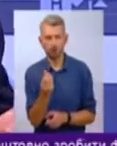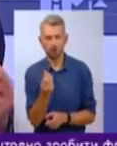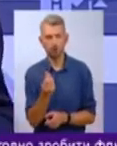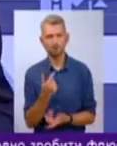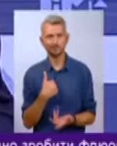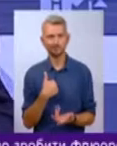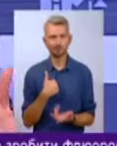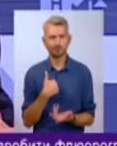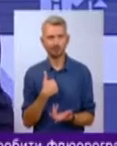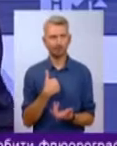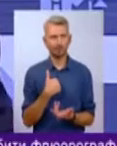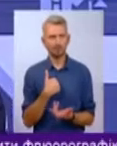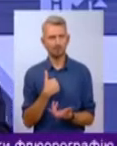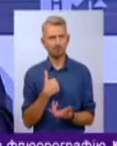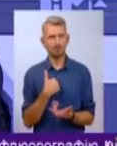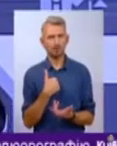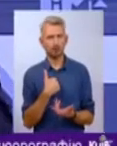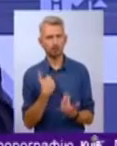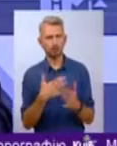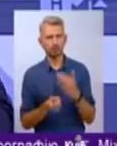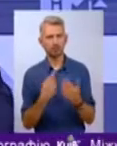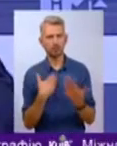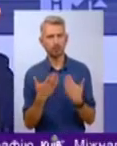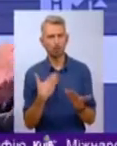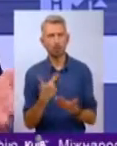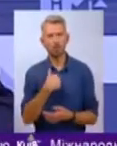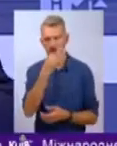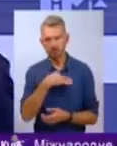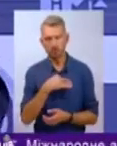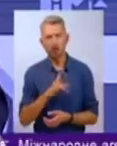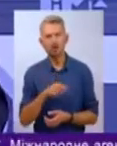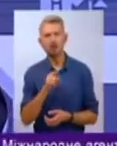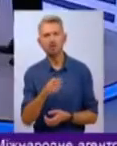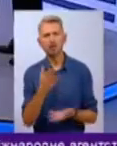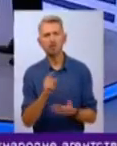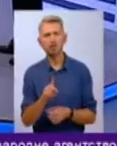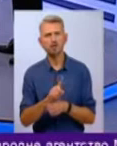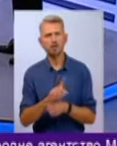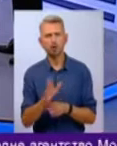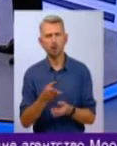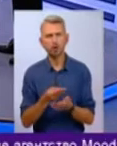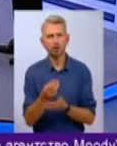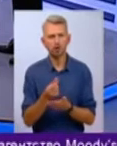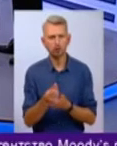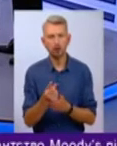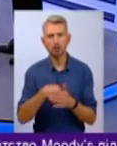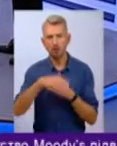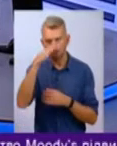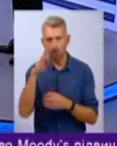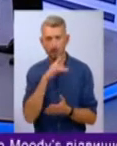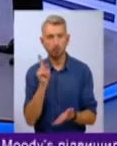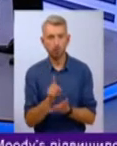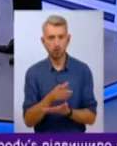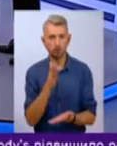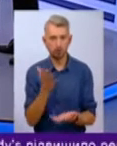ну, знаходжусь у відповідних відношеннях. Мені скажуть, а як ви, якщо ви ненормально фінансуєте, то батьки повинні